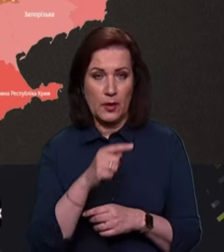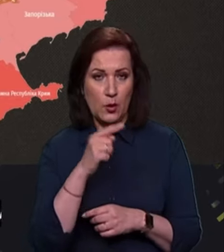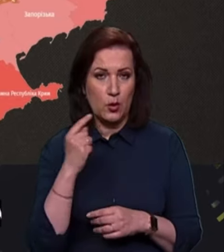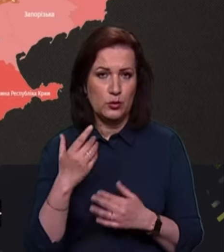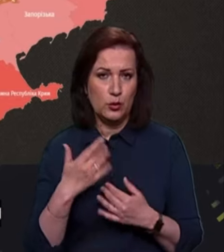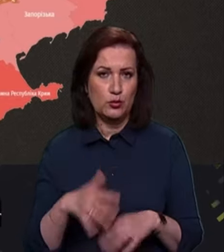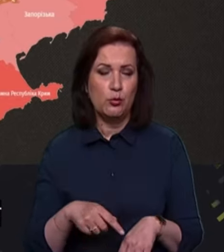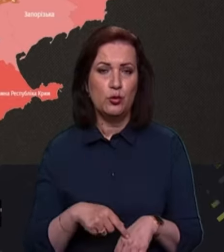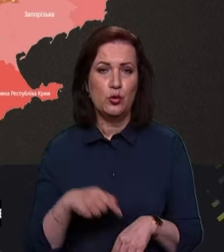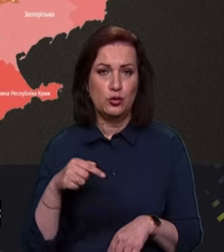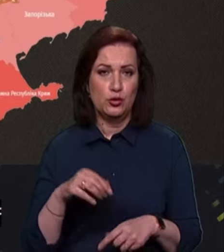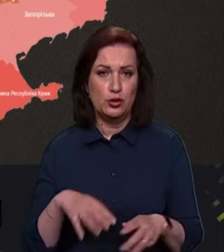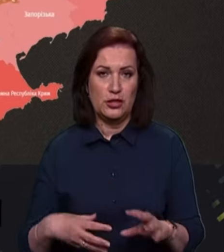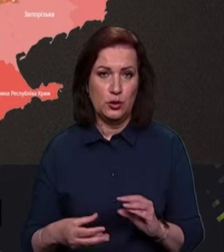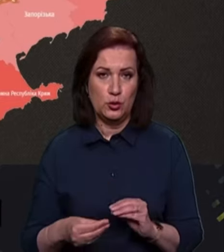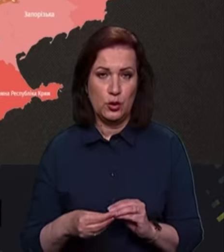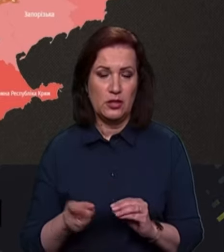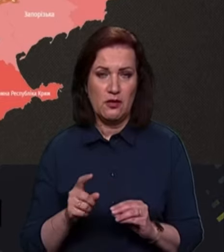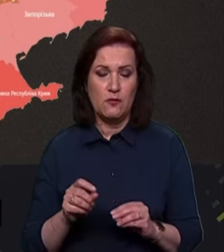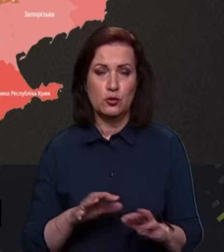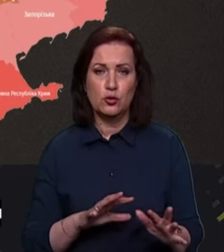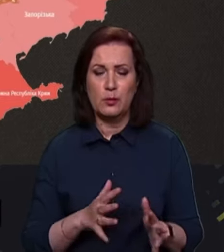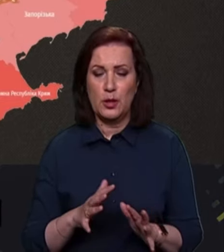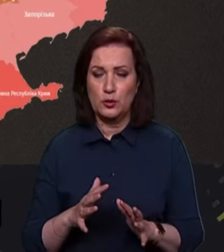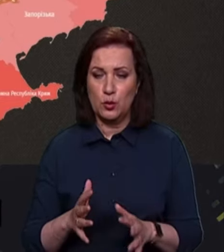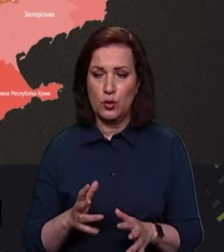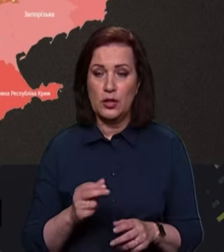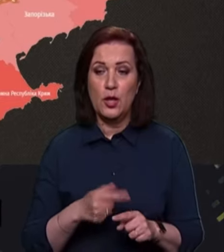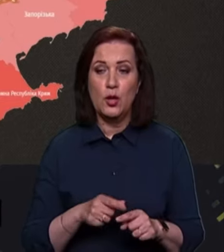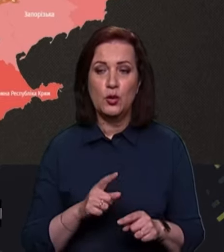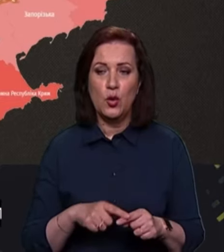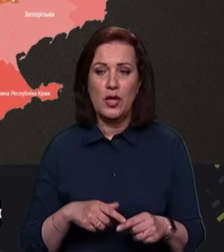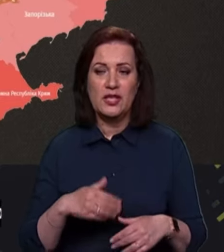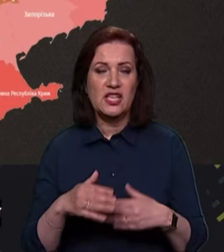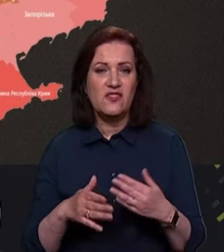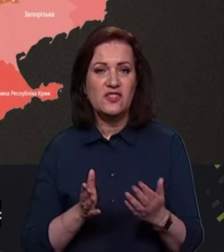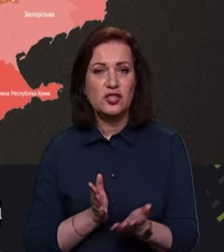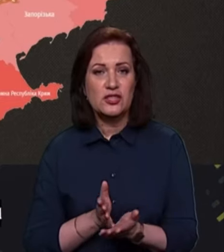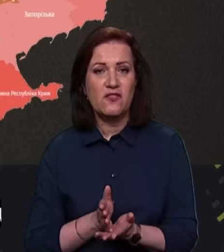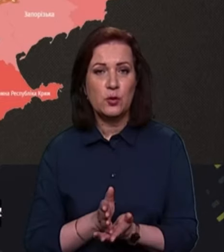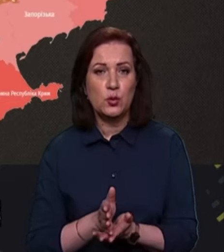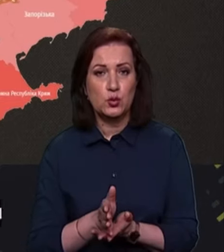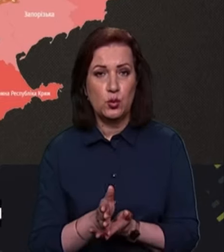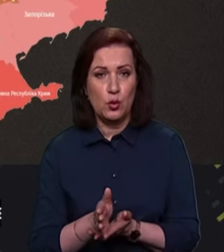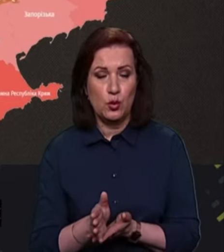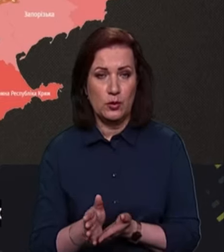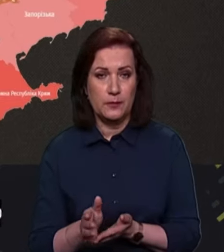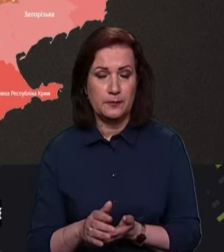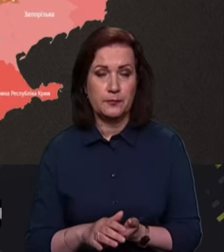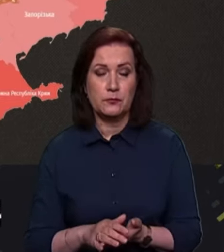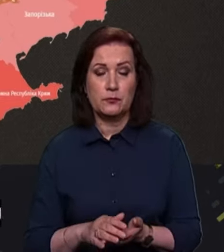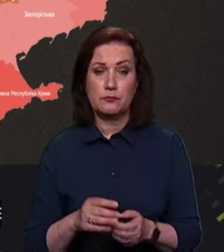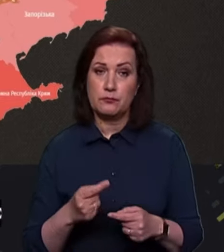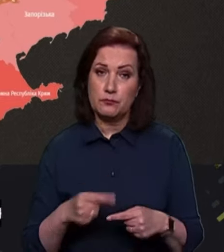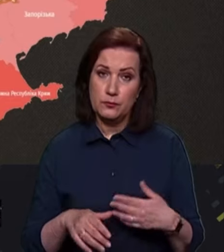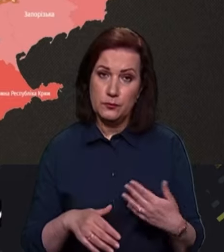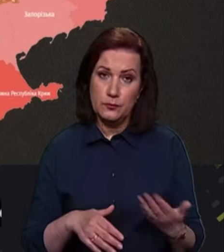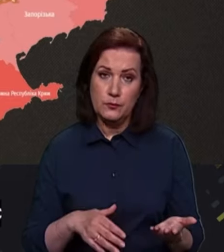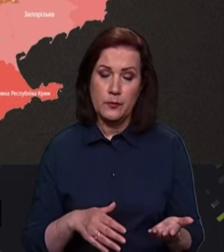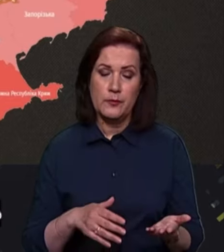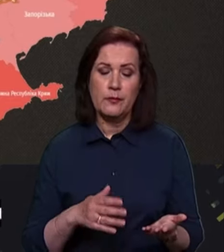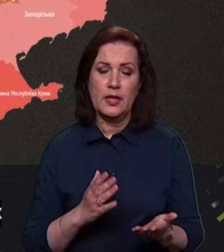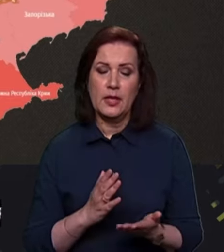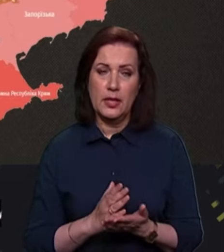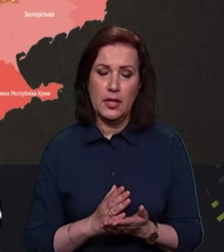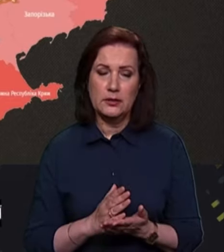уже будет ощущать результаты того, что происходит. Но это движется в ту сторону, по крайней мере, с этой стороны. С другой точки